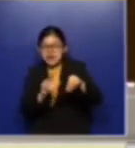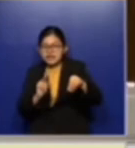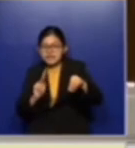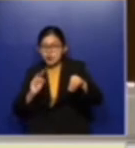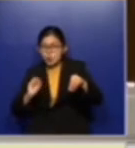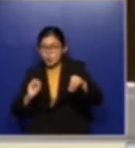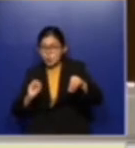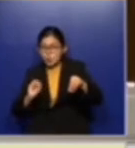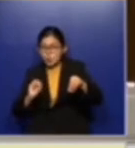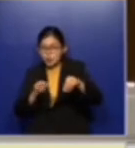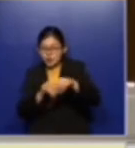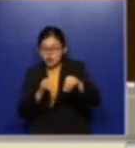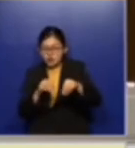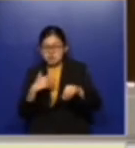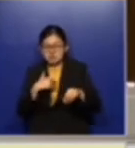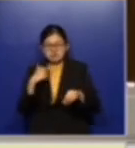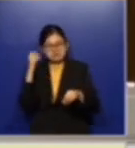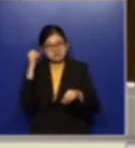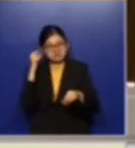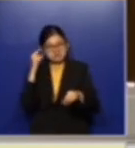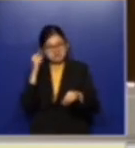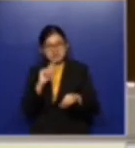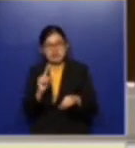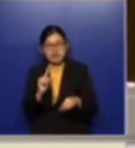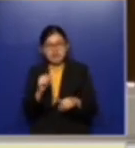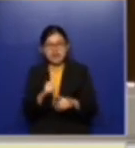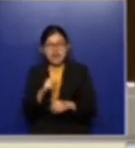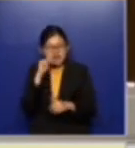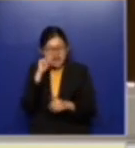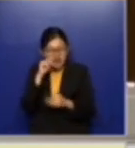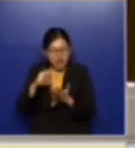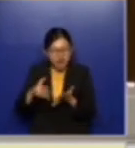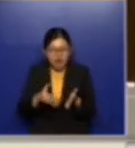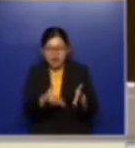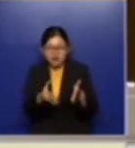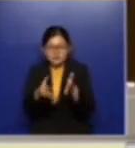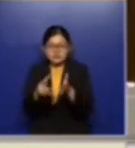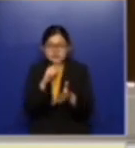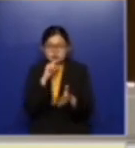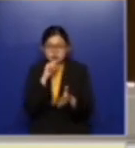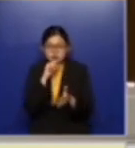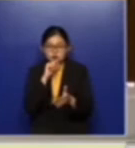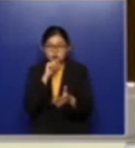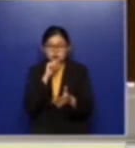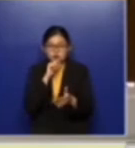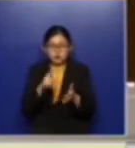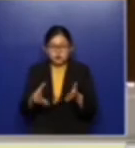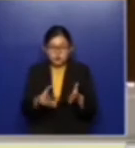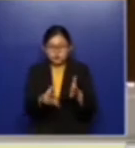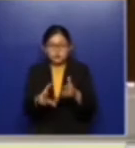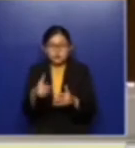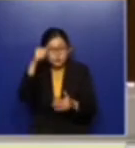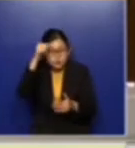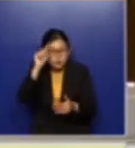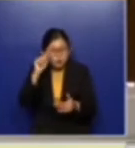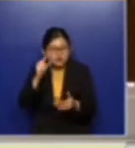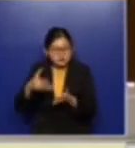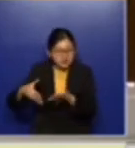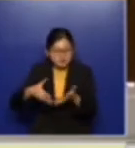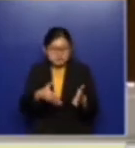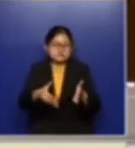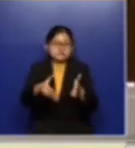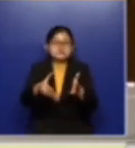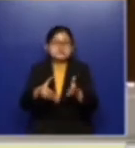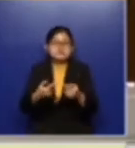ใจนะครับน้ำแค่นี้คนอยู่ปลายน้ำเป็นธรรมดาวันหนึ่งปล่อยมา2ล้านแต่ความ